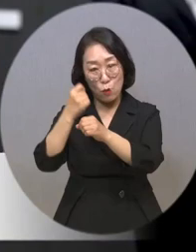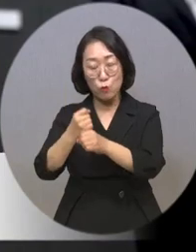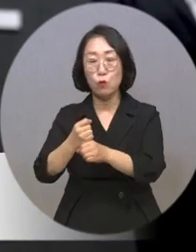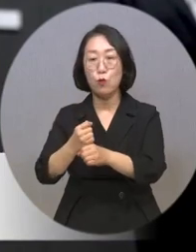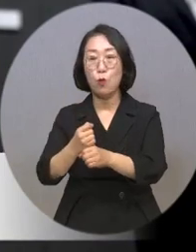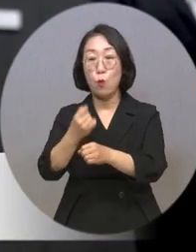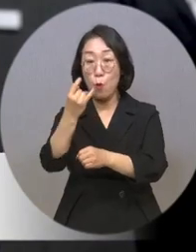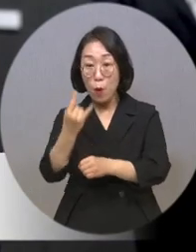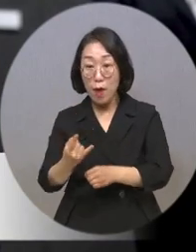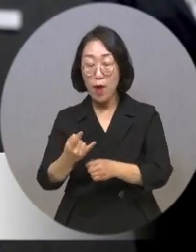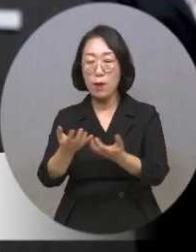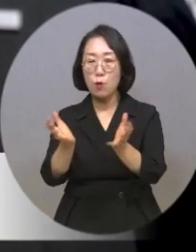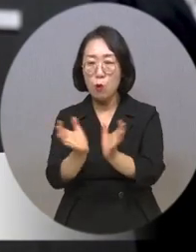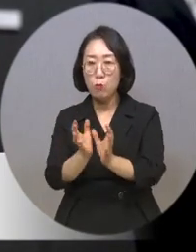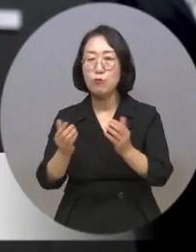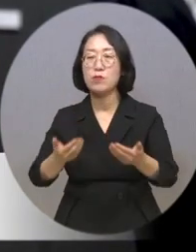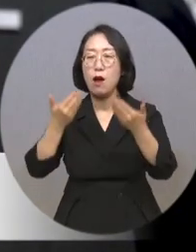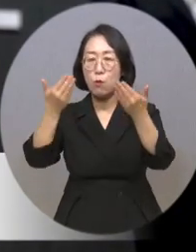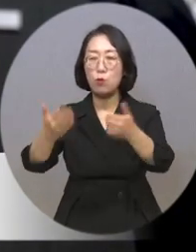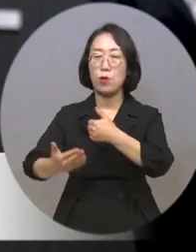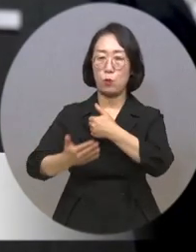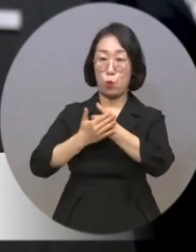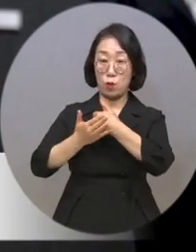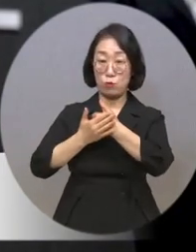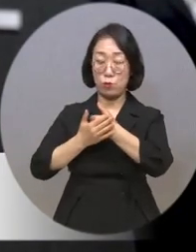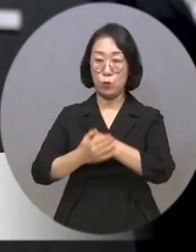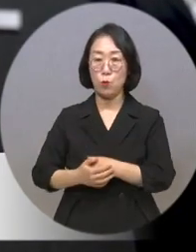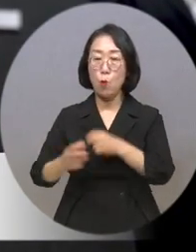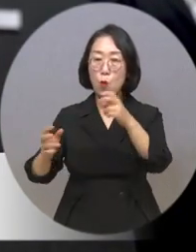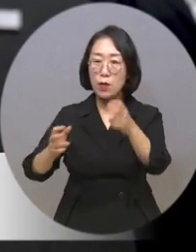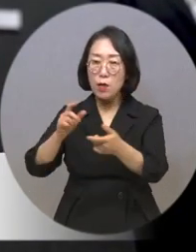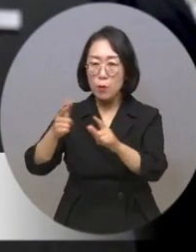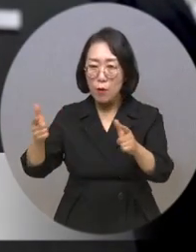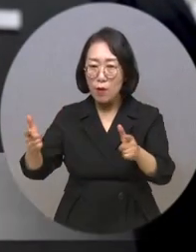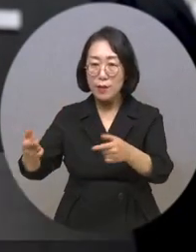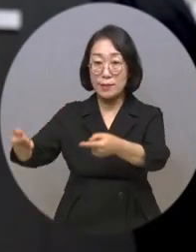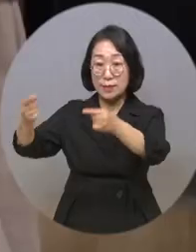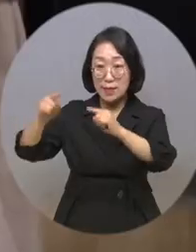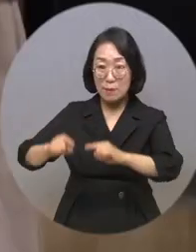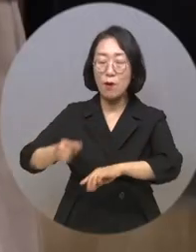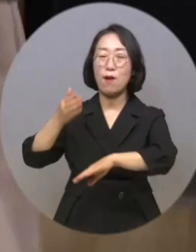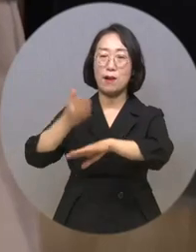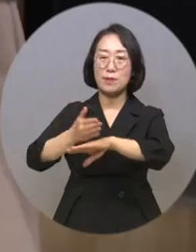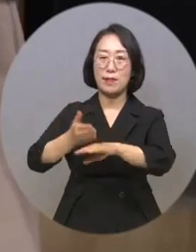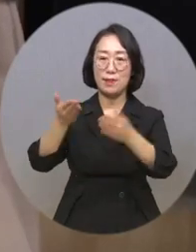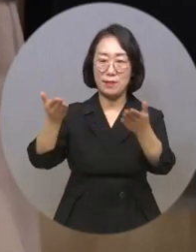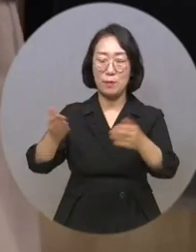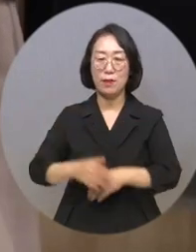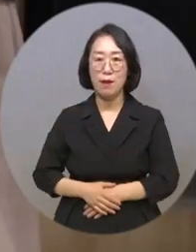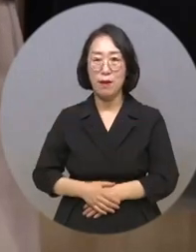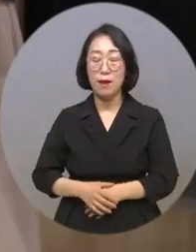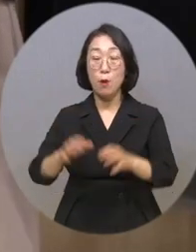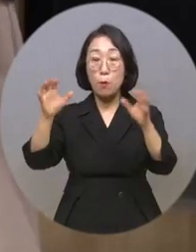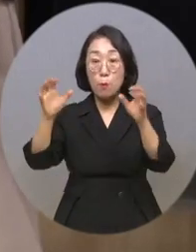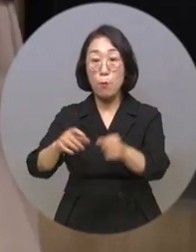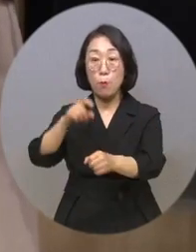여러분들 자원봉사 해주시고 또 많은 기업인들도 참여해서 고맙습니다. 이번 행사 목적은 장애인들을